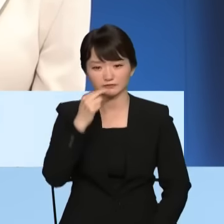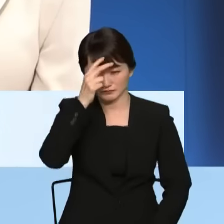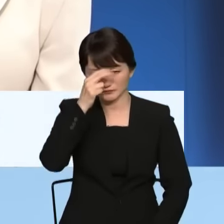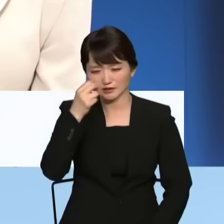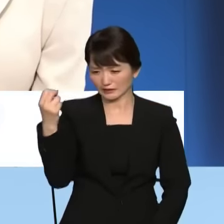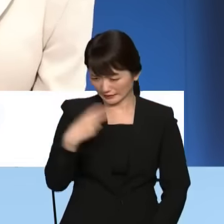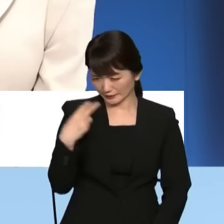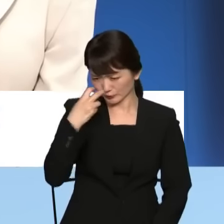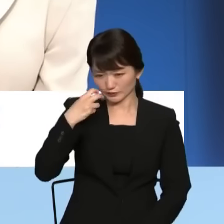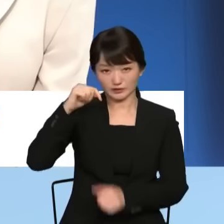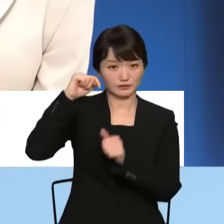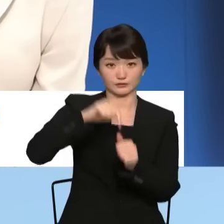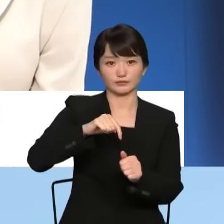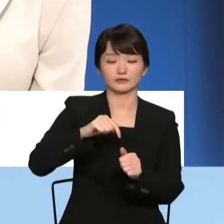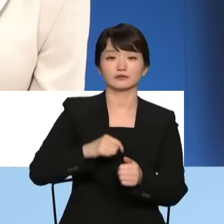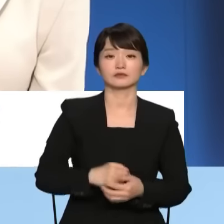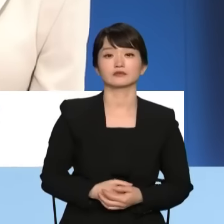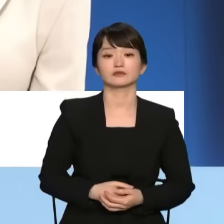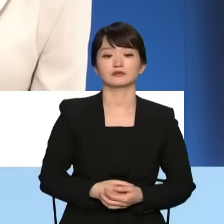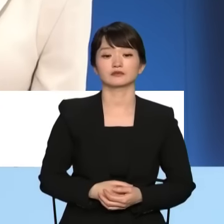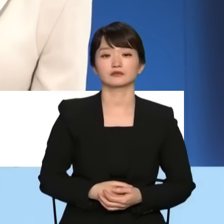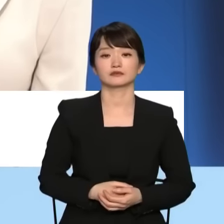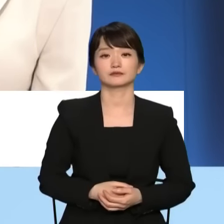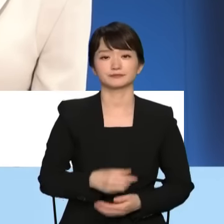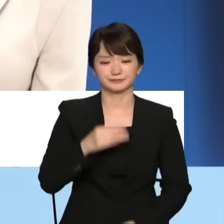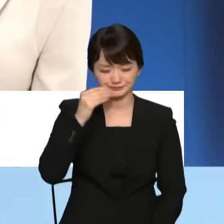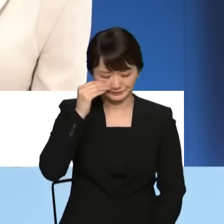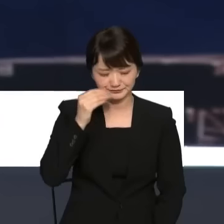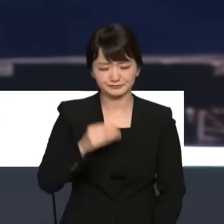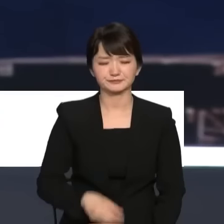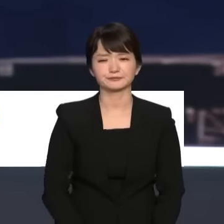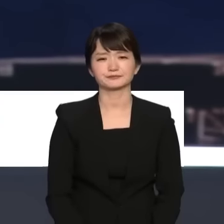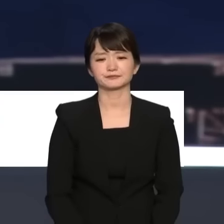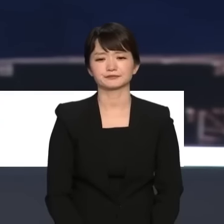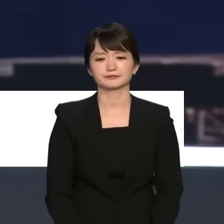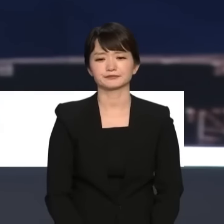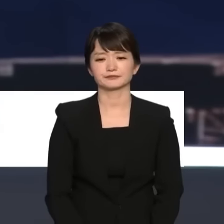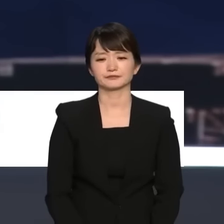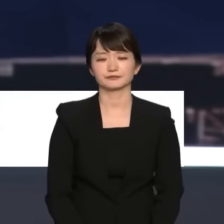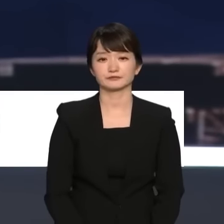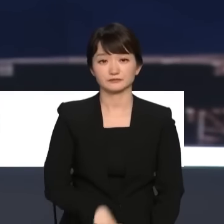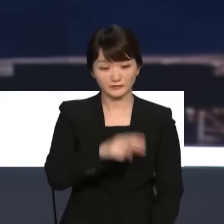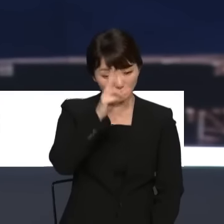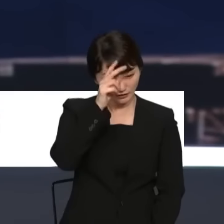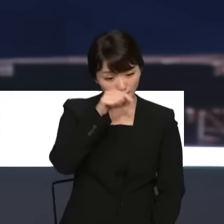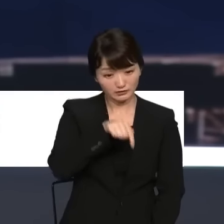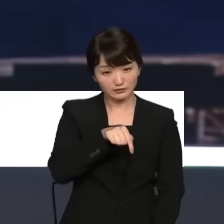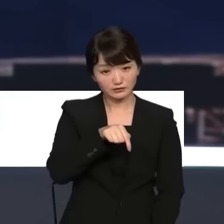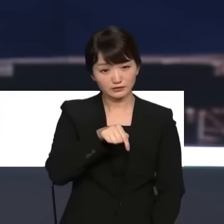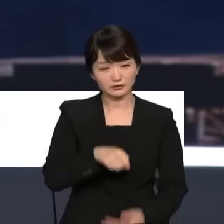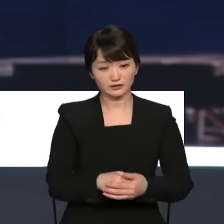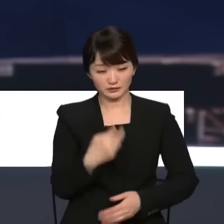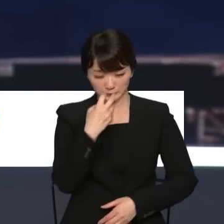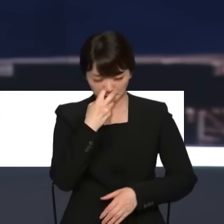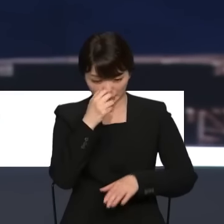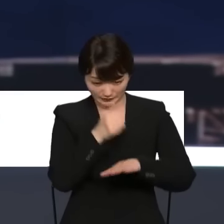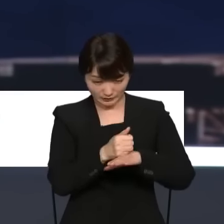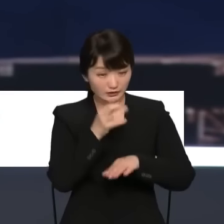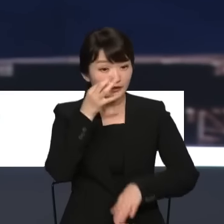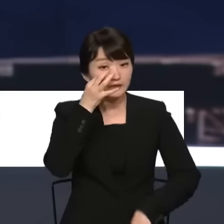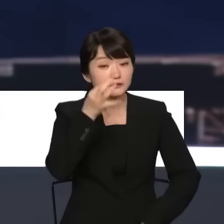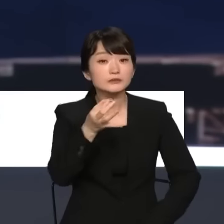수사를 하라 이런 명령을 내렸다고네 어 경찰이 10개월 간의 수사